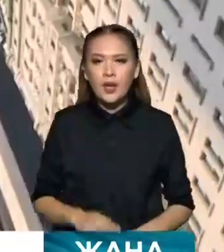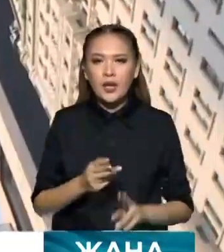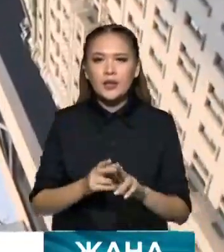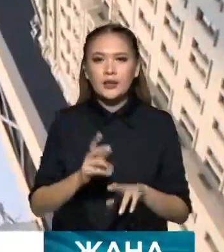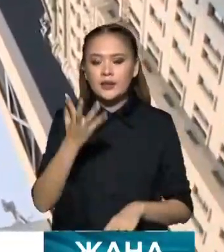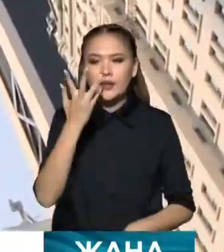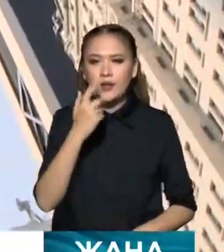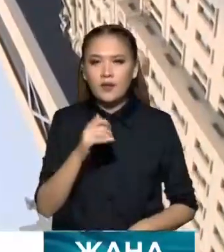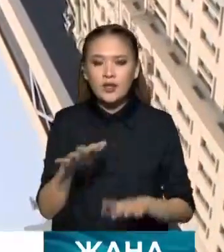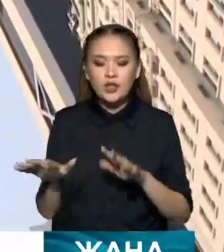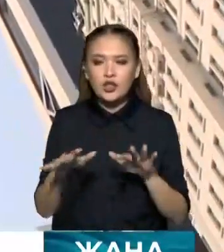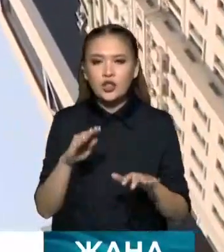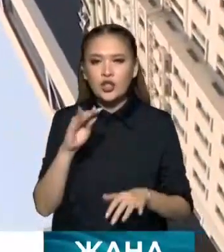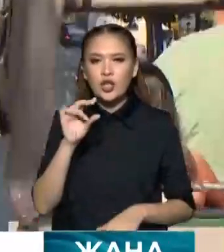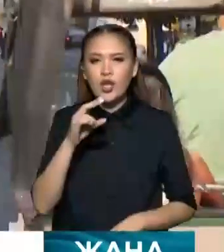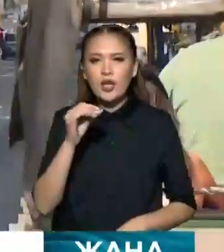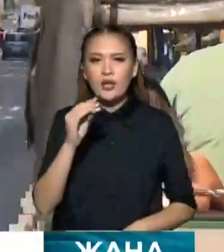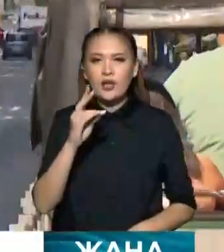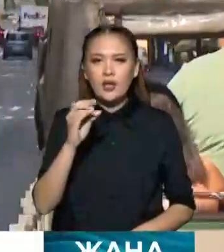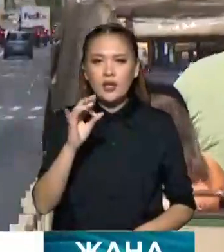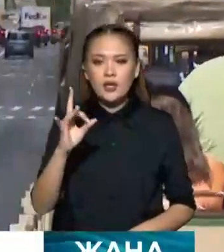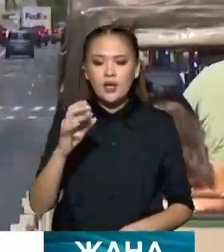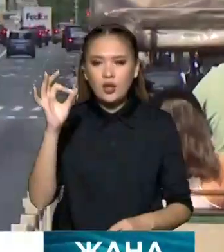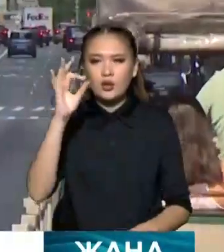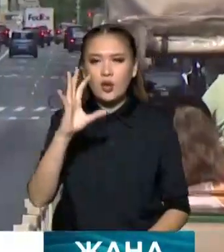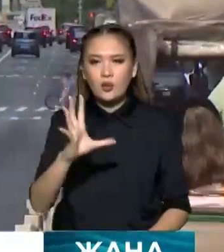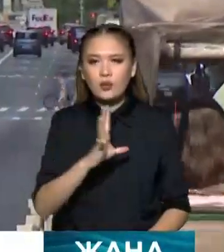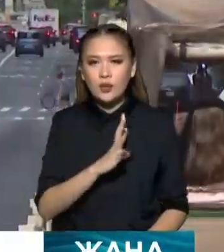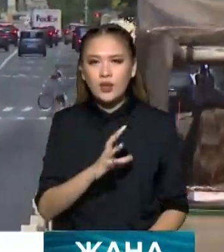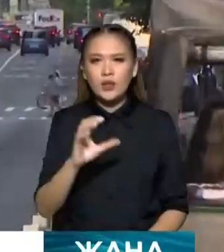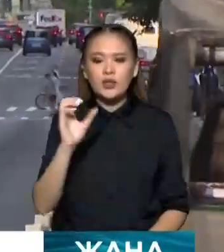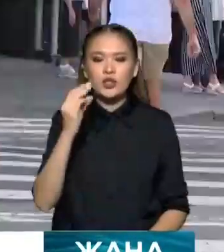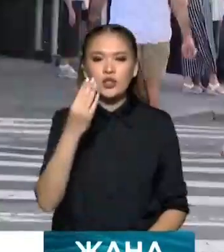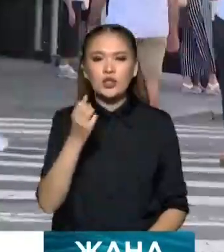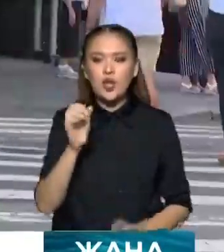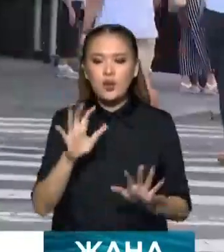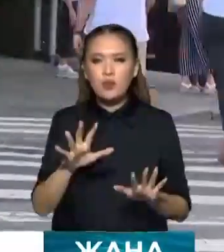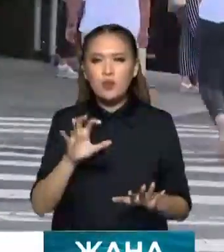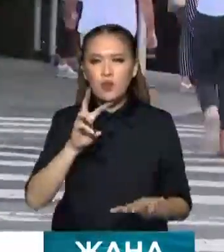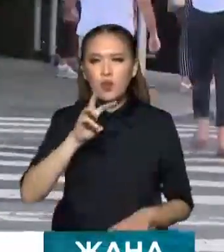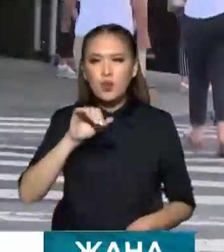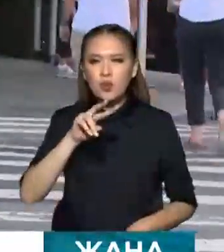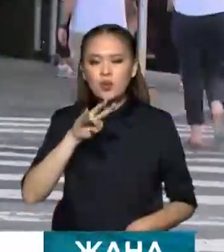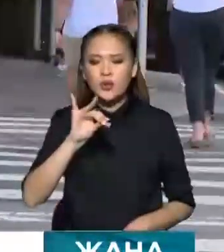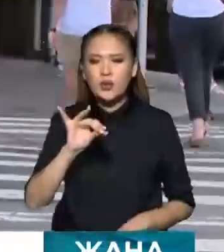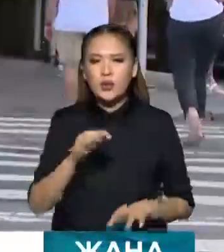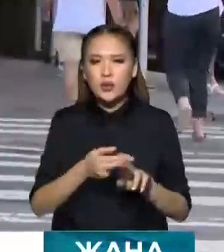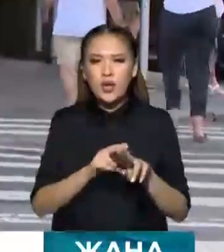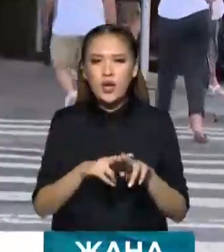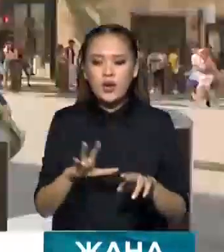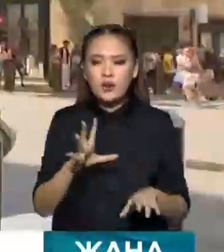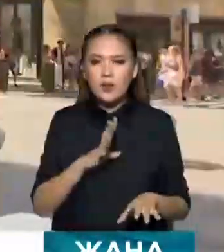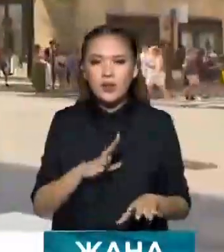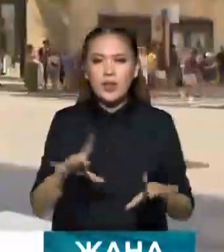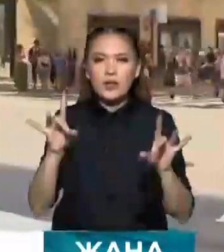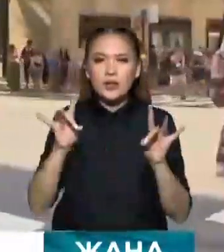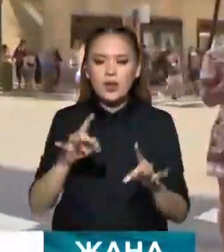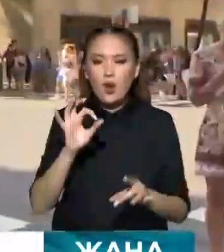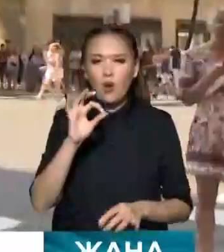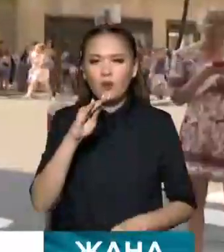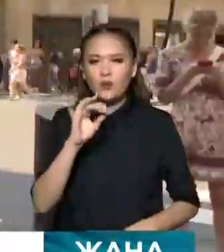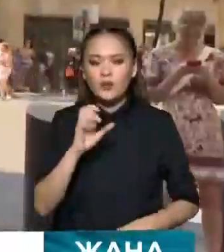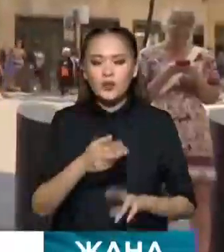цифрлық өнеркәсіптің General Electric дейтін көшбасшысы бар. Ақштың ең ірі мультиұлттық компаниясы, негізгі кеңсесі осы Нью-Йоркте.